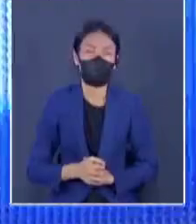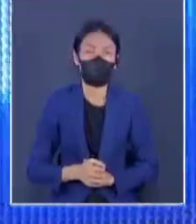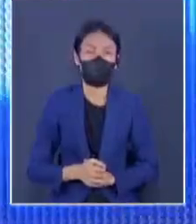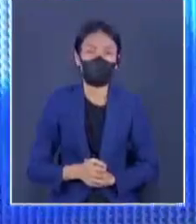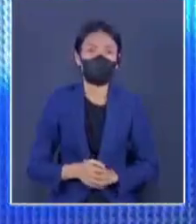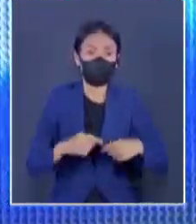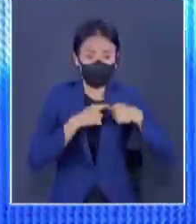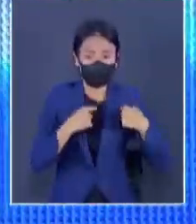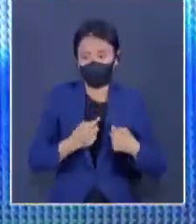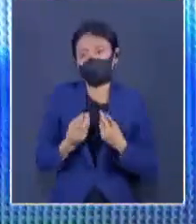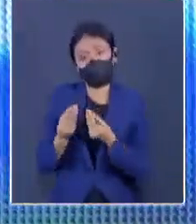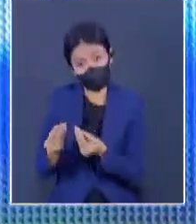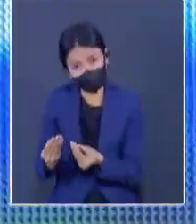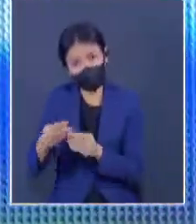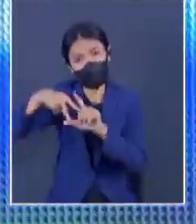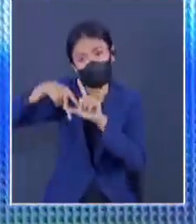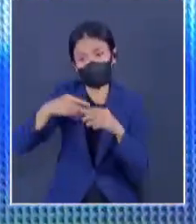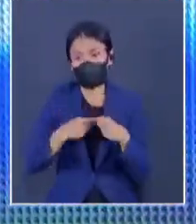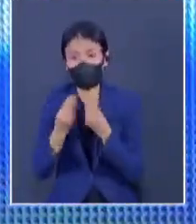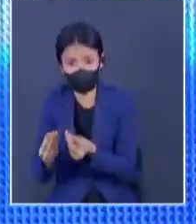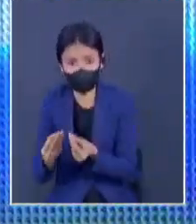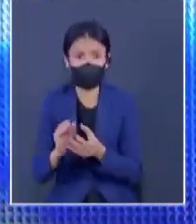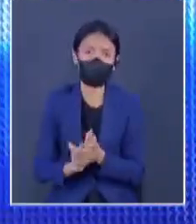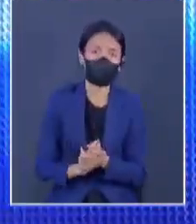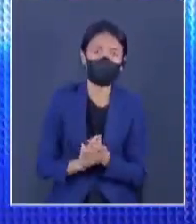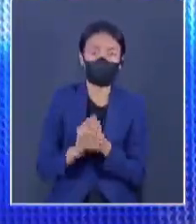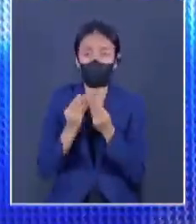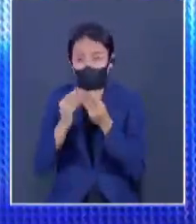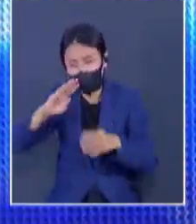ส่งกำลังใจให้กับลิซ่าด้วยนะคะขอให้หายไวๆนะคะและ